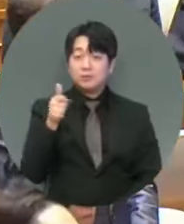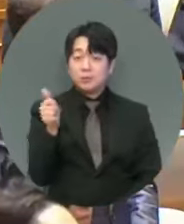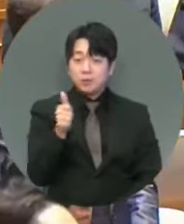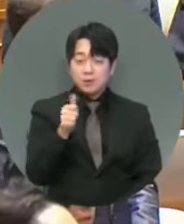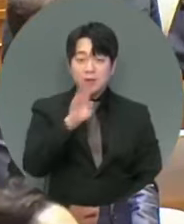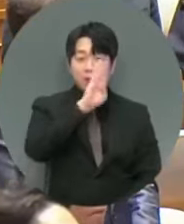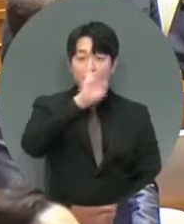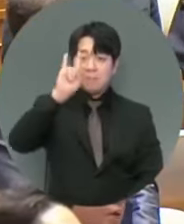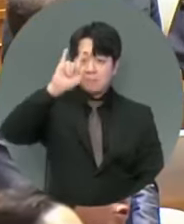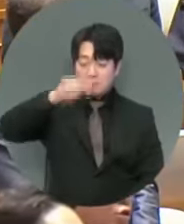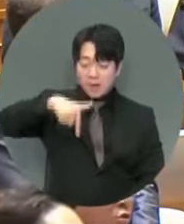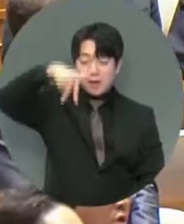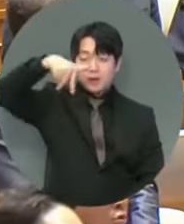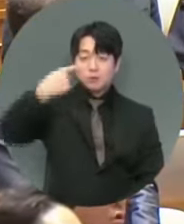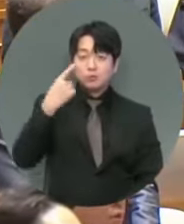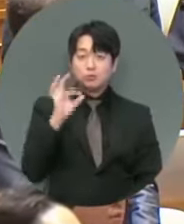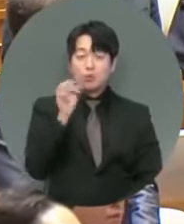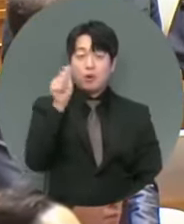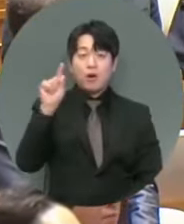백종헌 의원,